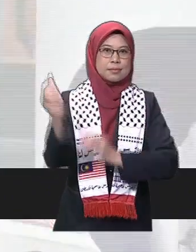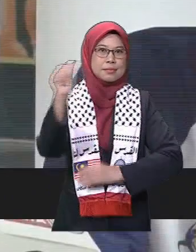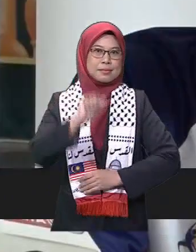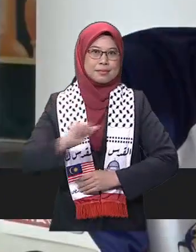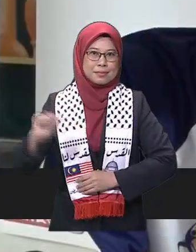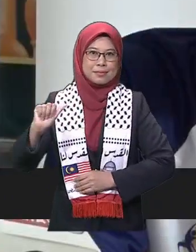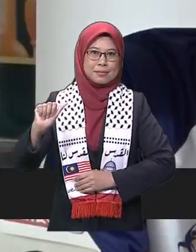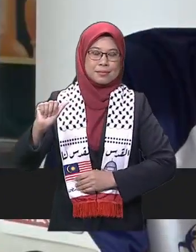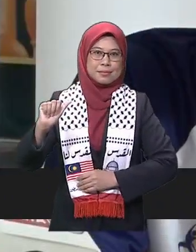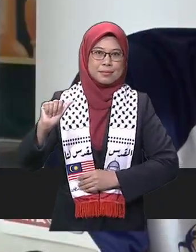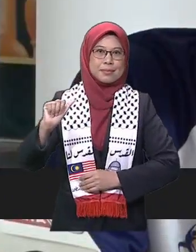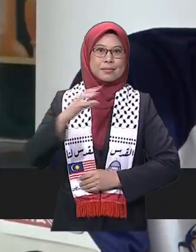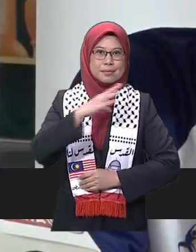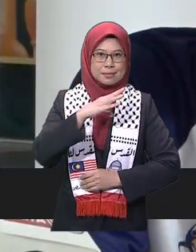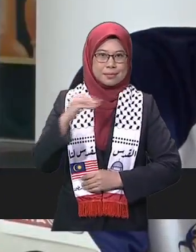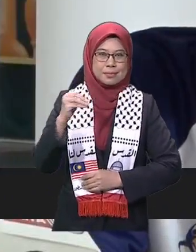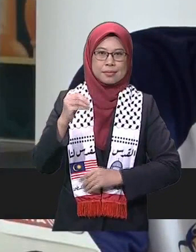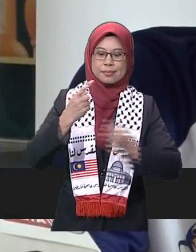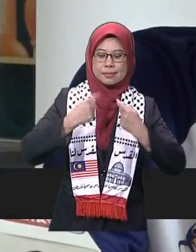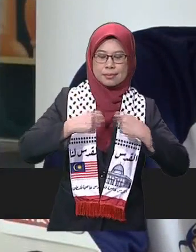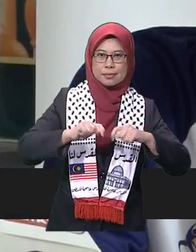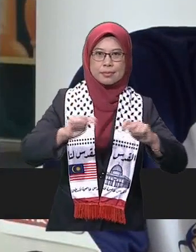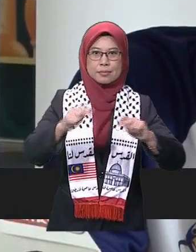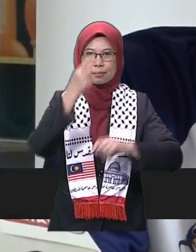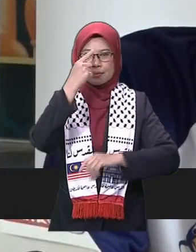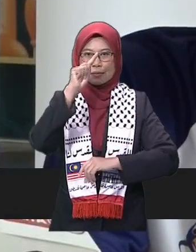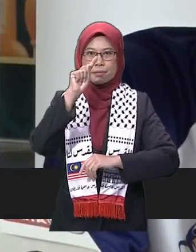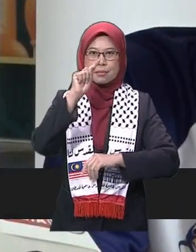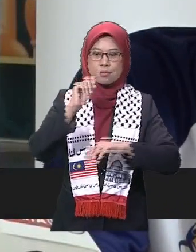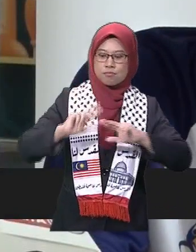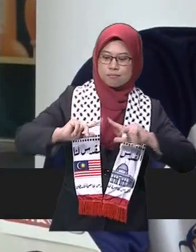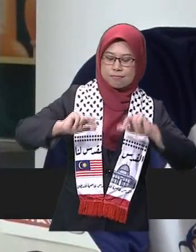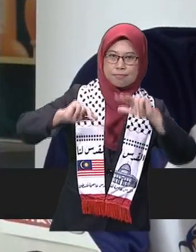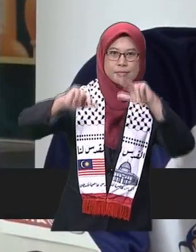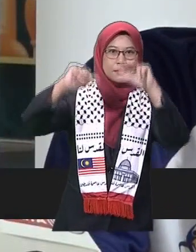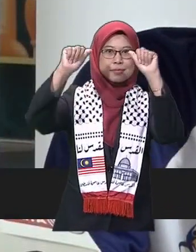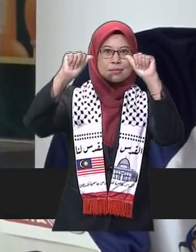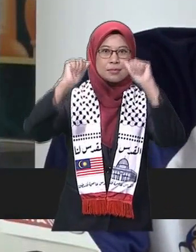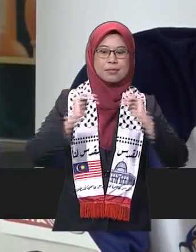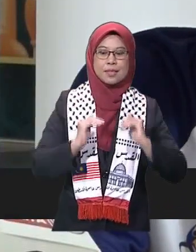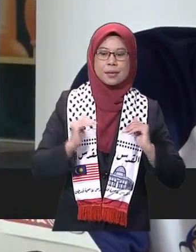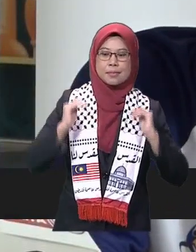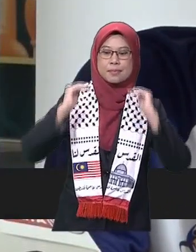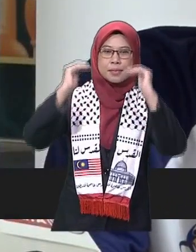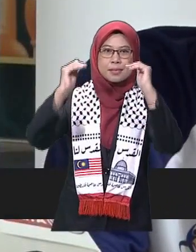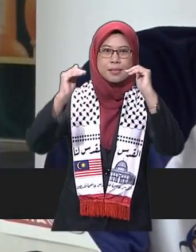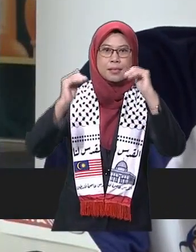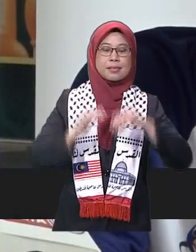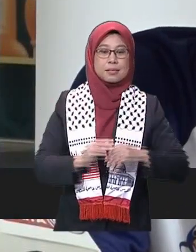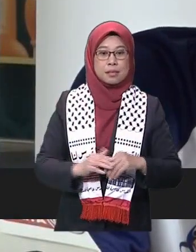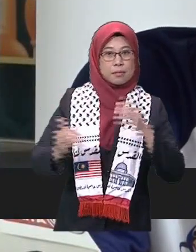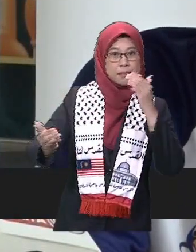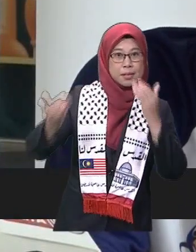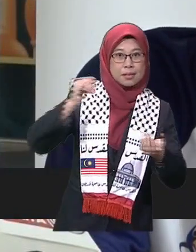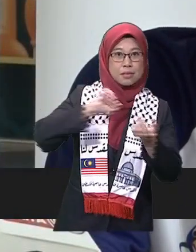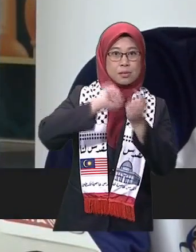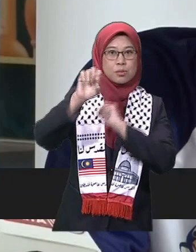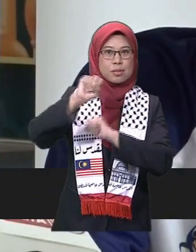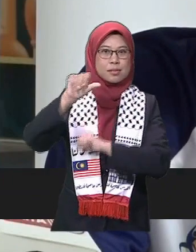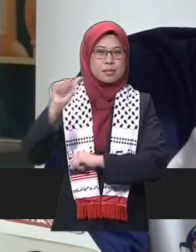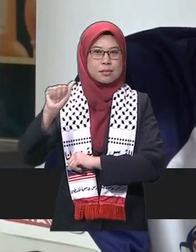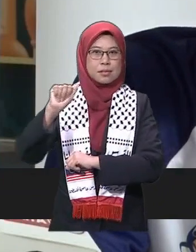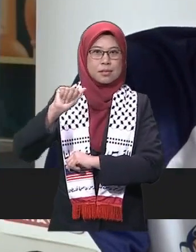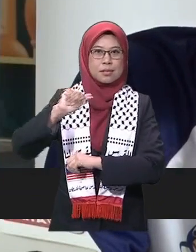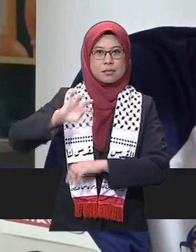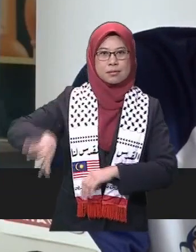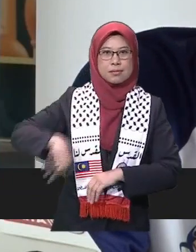Jadi, malahan kita akan cuba untuk mempertingkatkan prestasi kita nak berbandingkan dengan sukan SEA di Cambodia